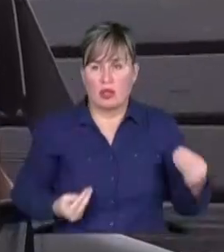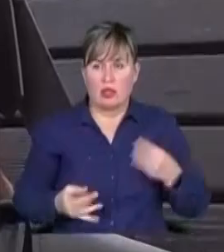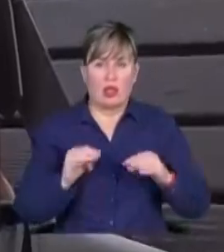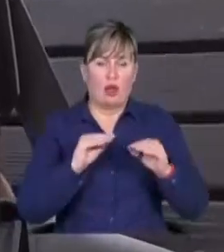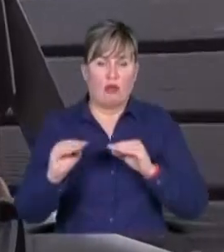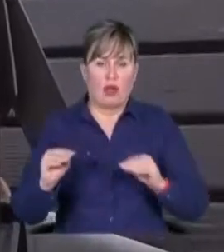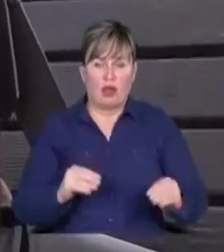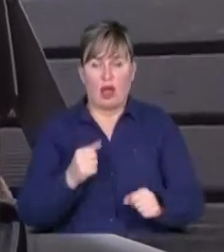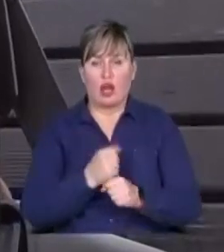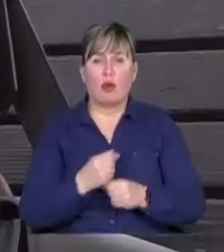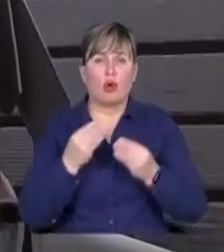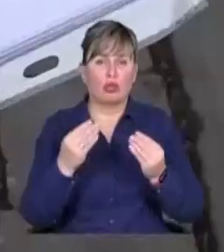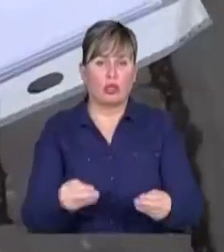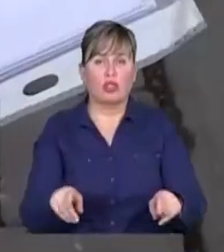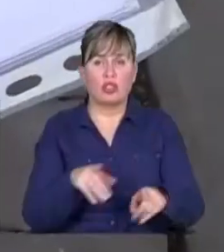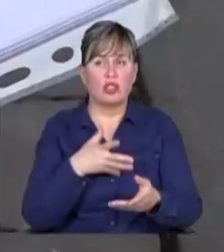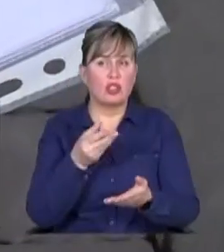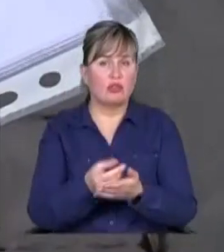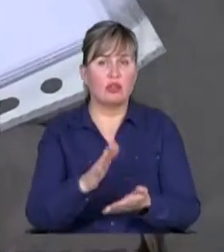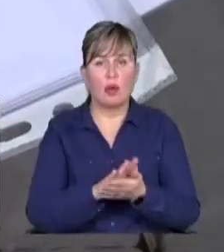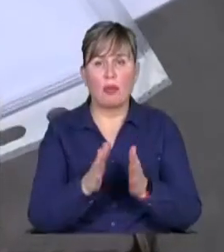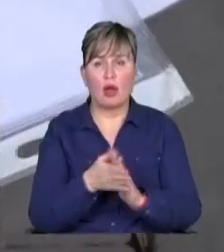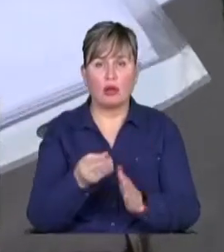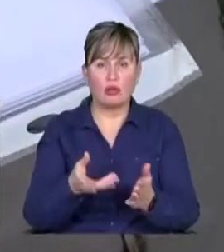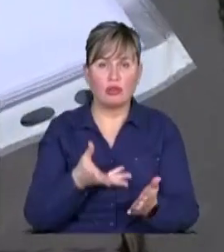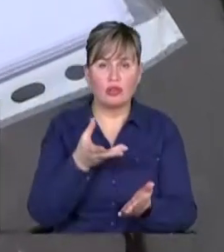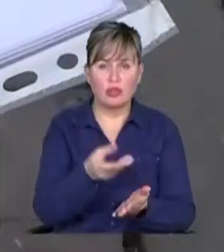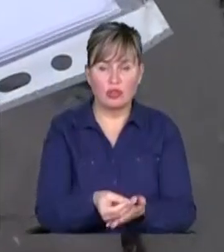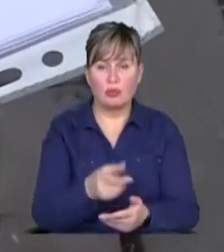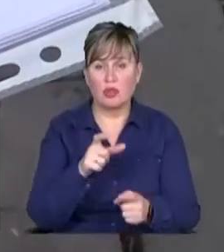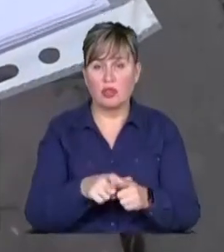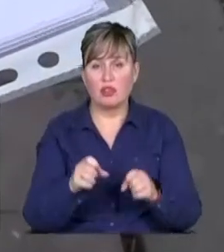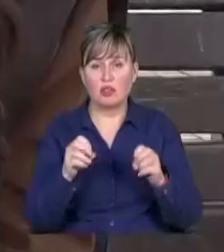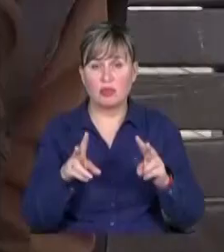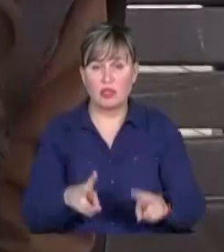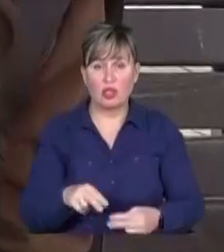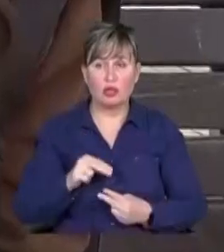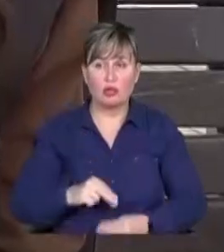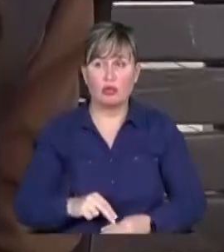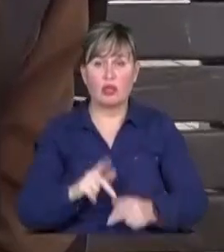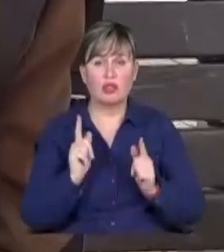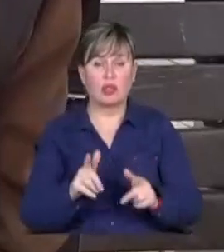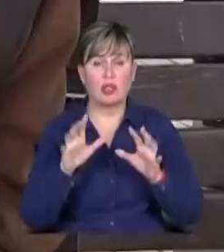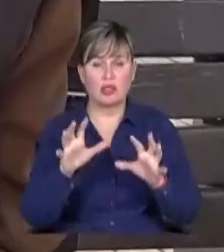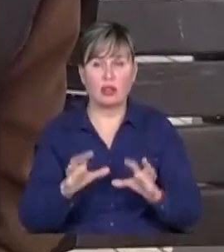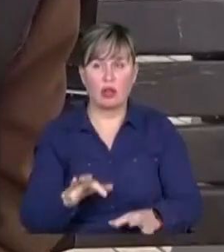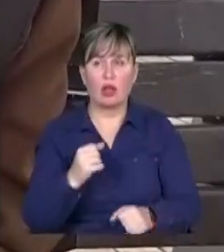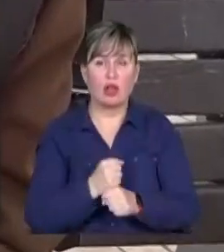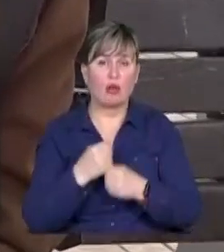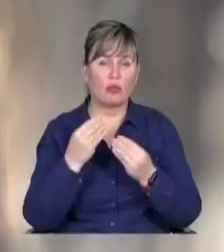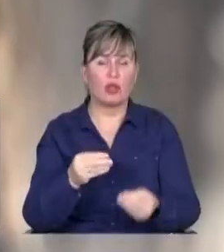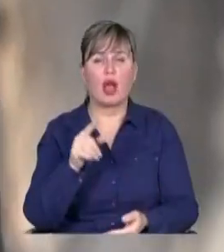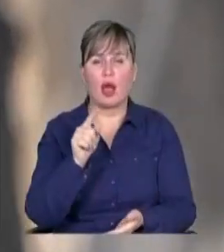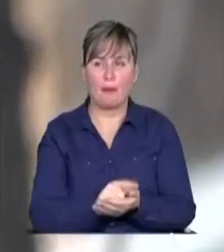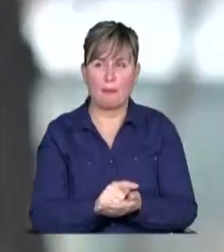оборудования. Работодатель также не выплатил положенную компенсацию. По словам специалистов инспекции труда, согласно закону, работодатели